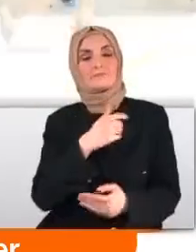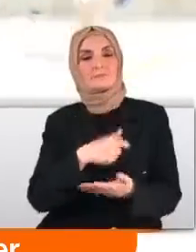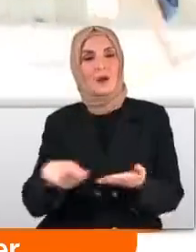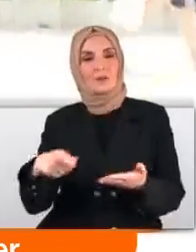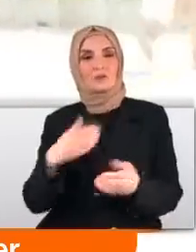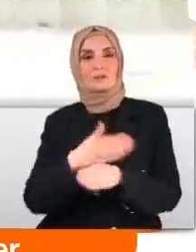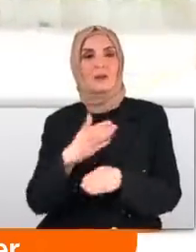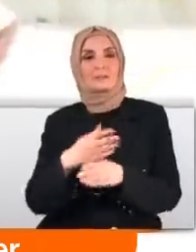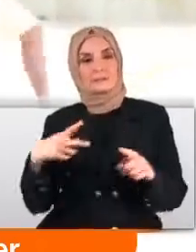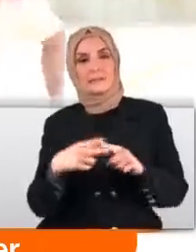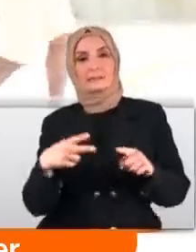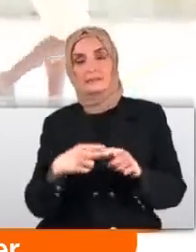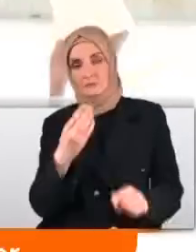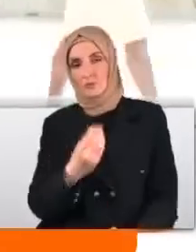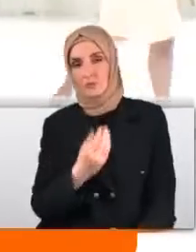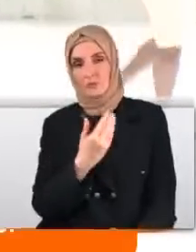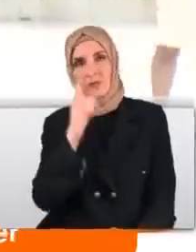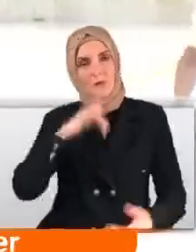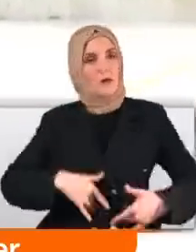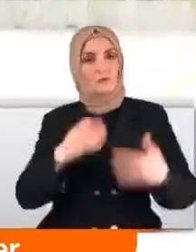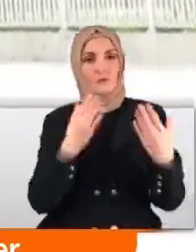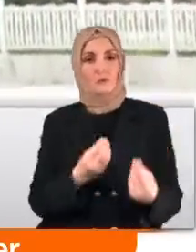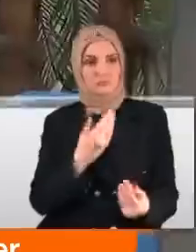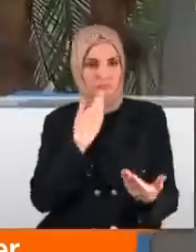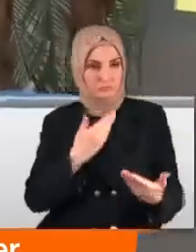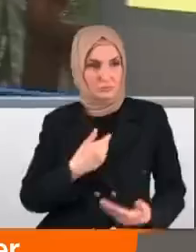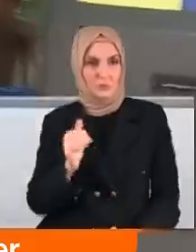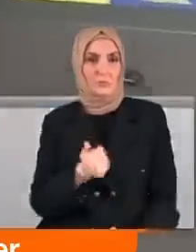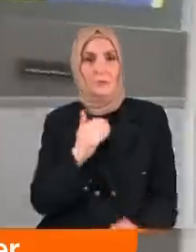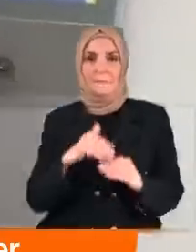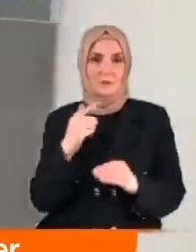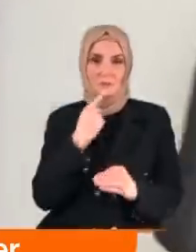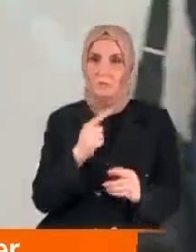derim, ne diyeyim? Bu sözün üstüne söz söylenir mi?